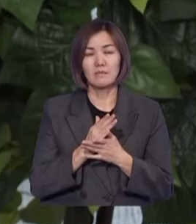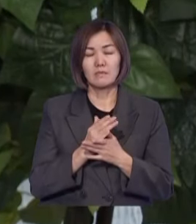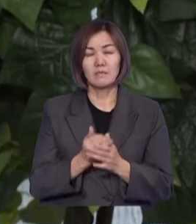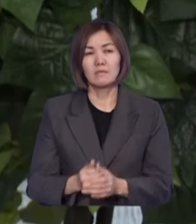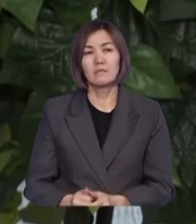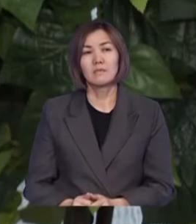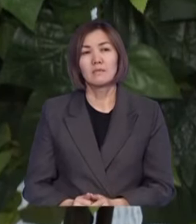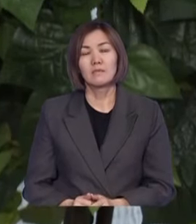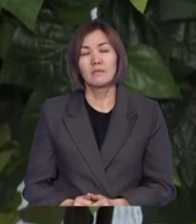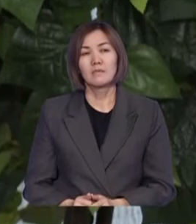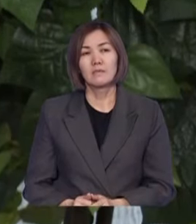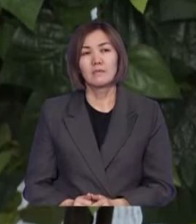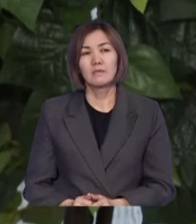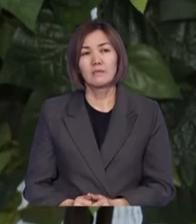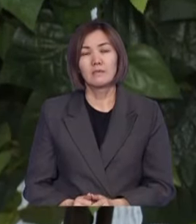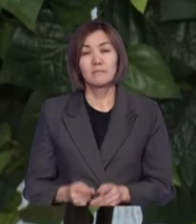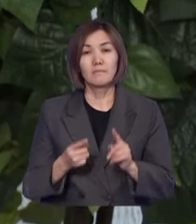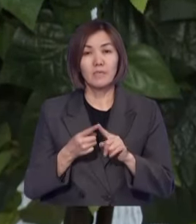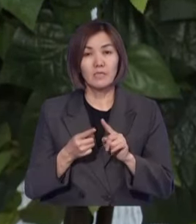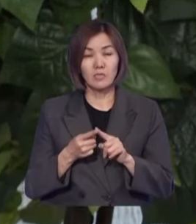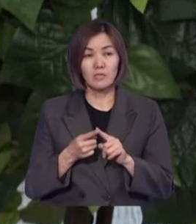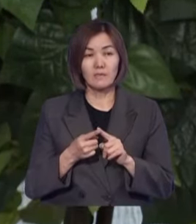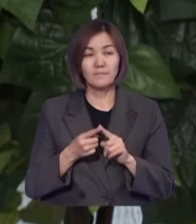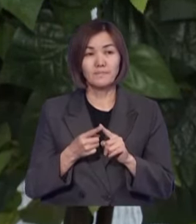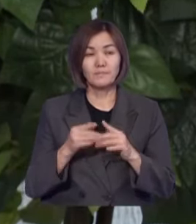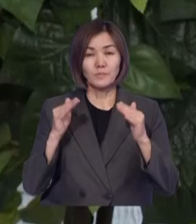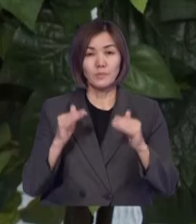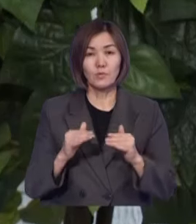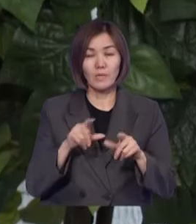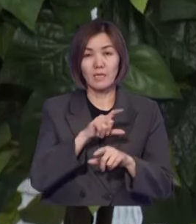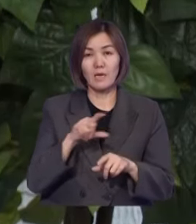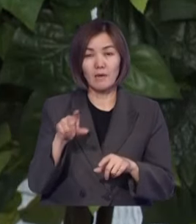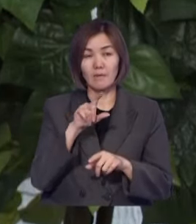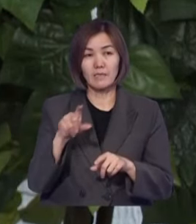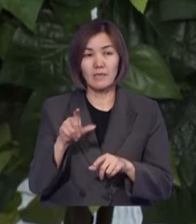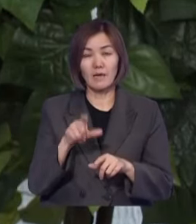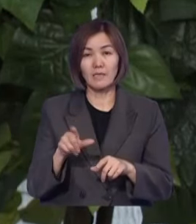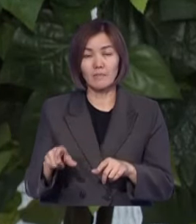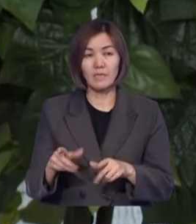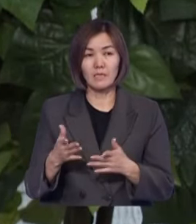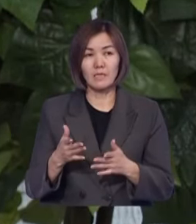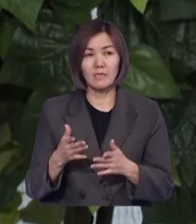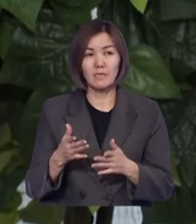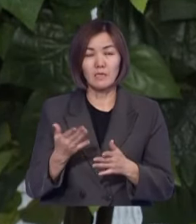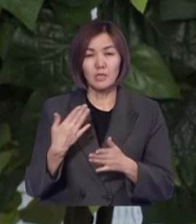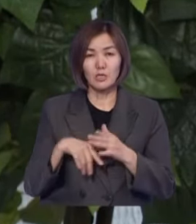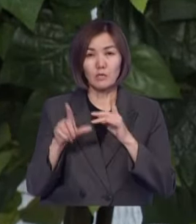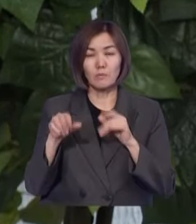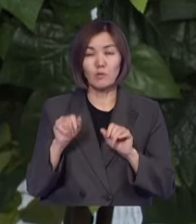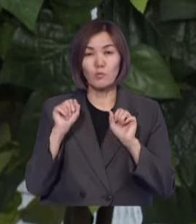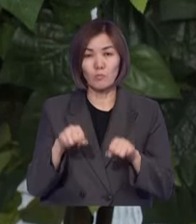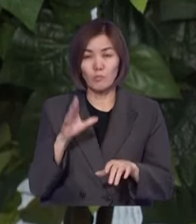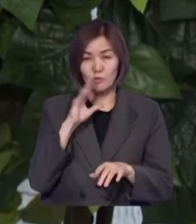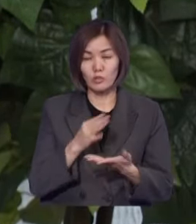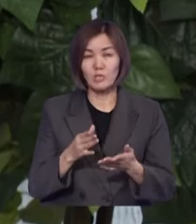қауіптенеді. Себебі, біріншіден төмен қабатты үйлерден адамдар шығып кету мүмкіншілігі бар болса,